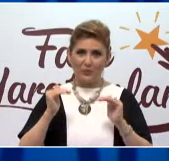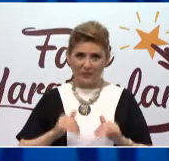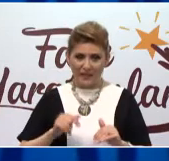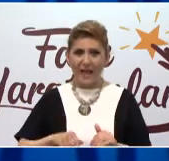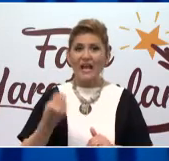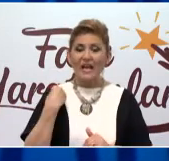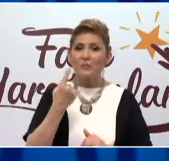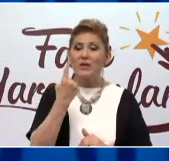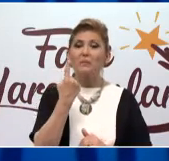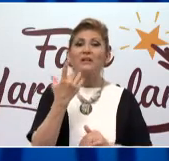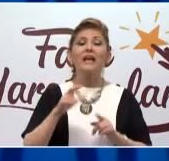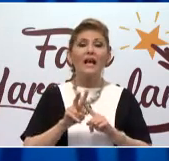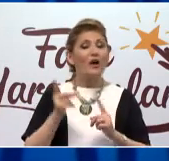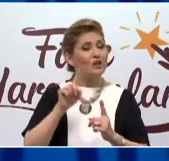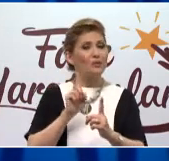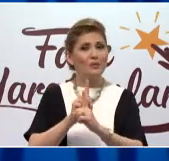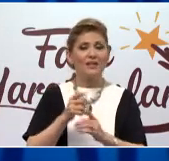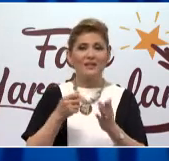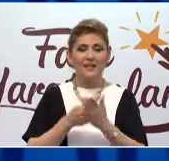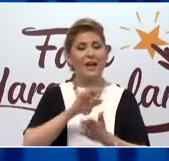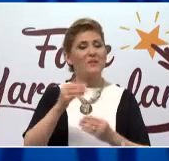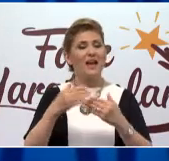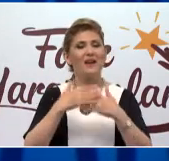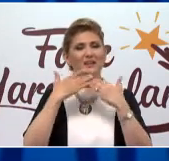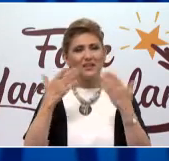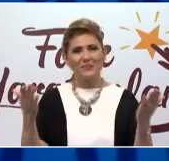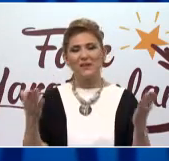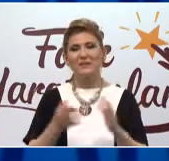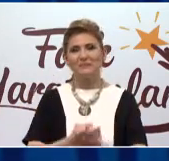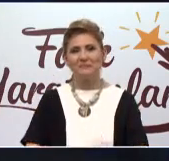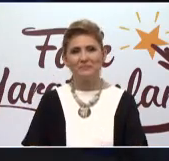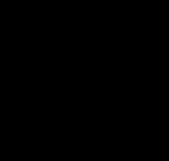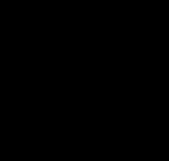geleceğiz. Yeni bir 5'ine 1K'da buluşuncaya kadar ben Cüneyt Özdemir, iyi akşamlar, iyi geceler diliyorum.